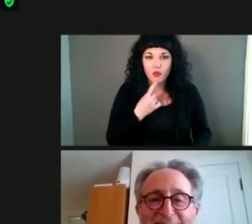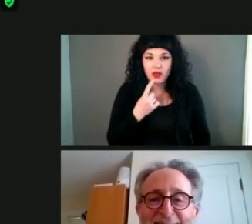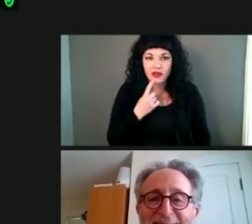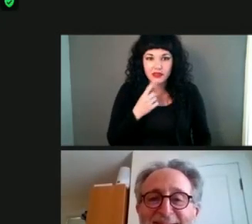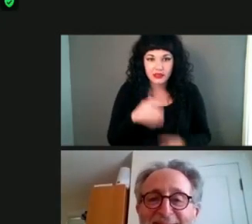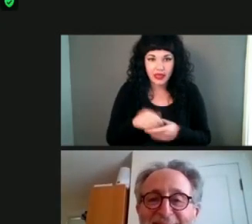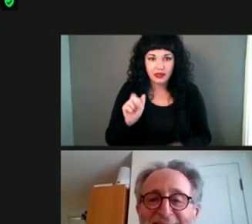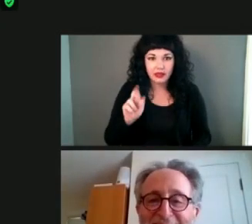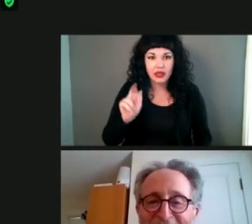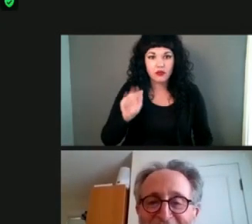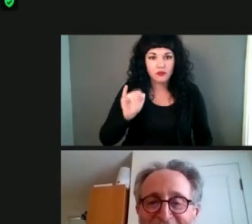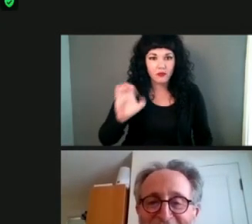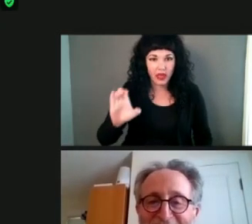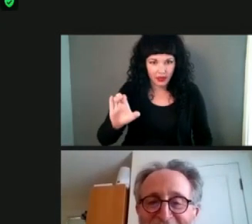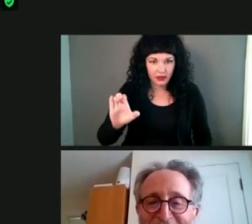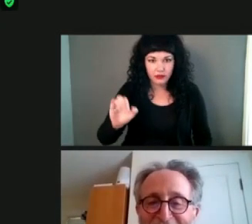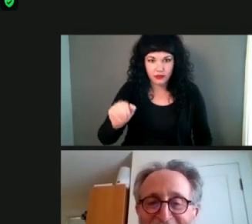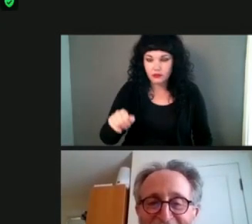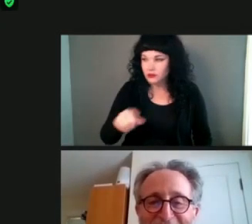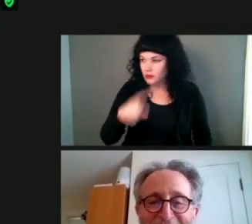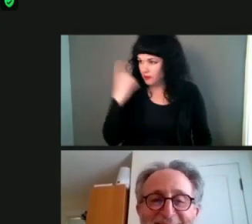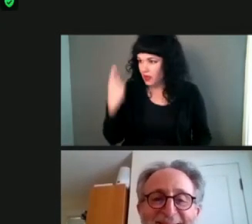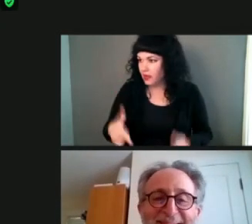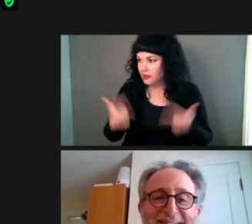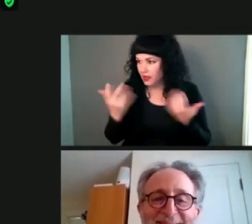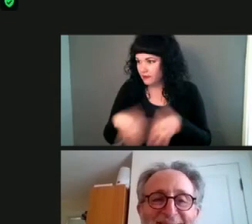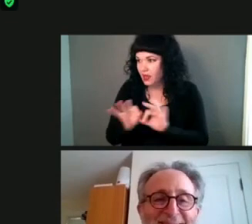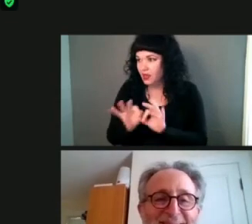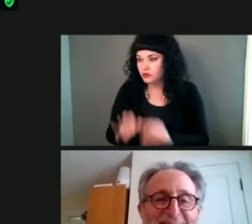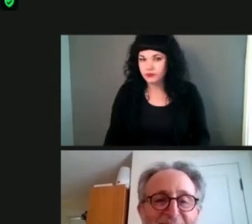هي حياة السود. Black Lives Matter.